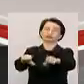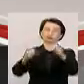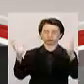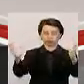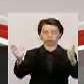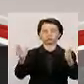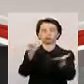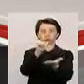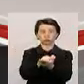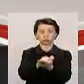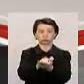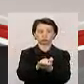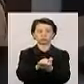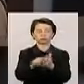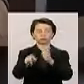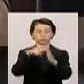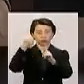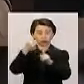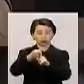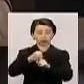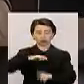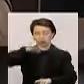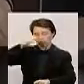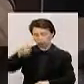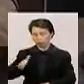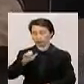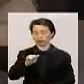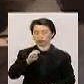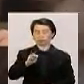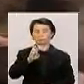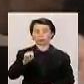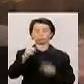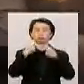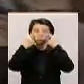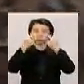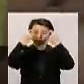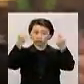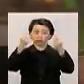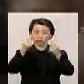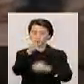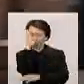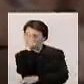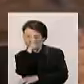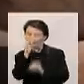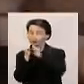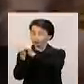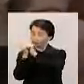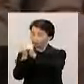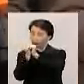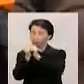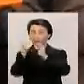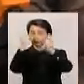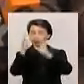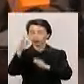itu. Menurut pengarah JSJN Bukit Aman, Datuk Seri Muhammad Saleh, kejayaan itu hasil risikan bersama antara pihaknya dengan